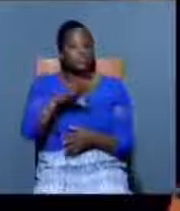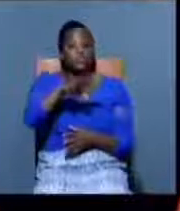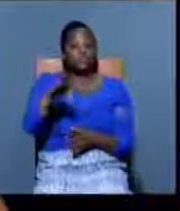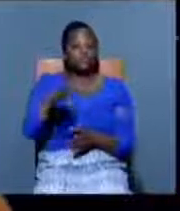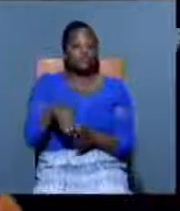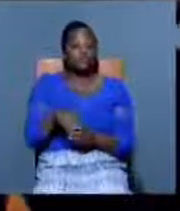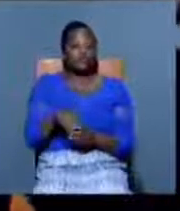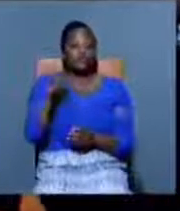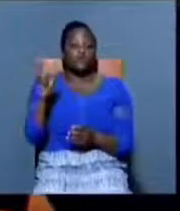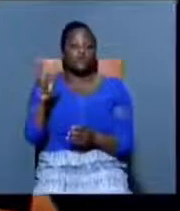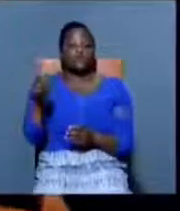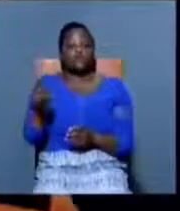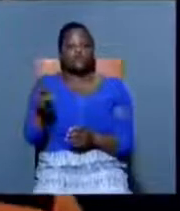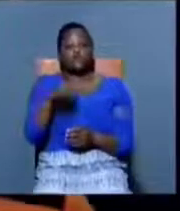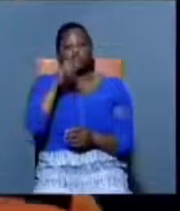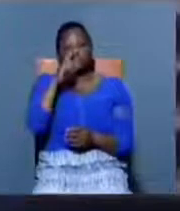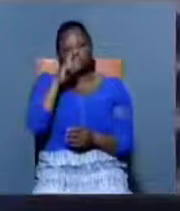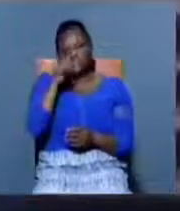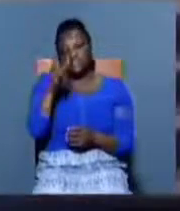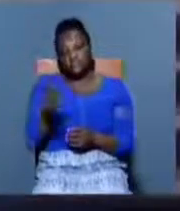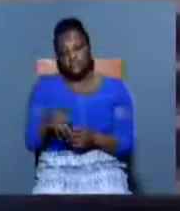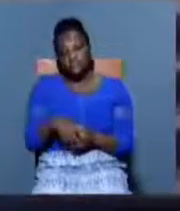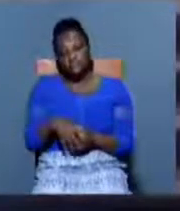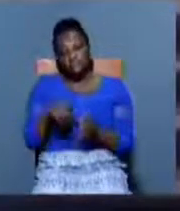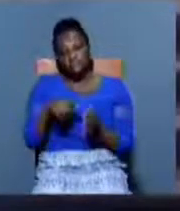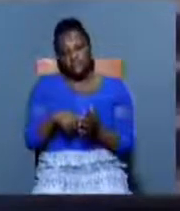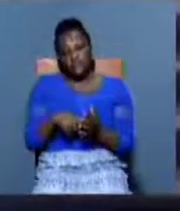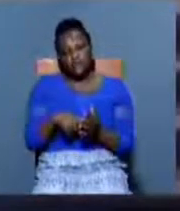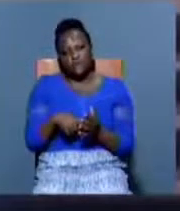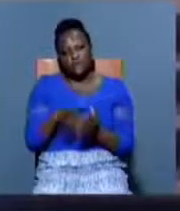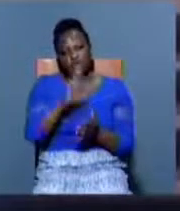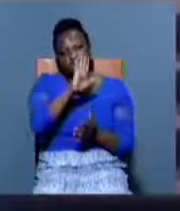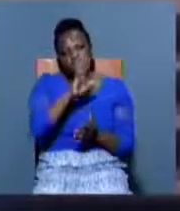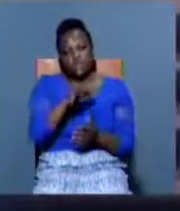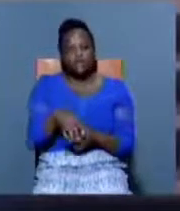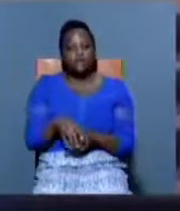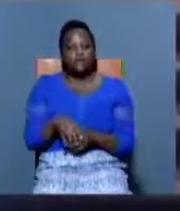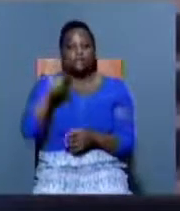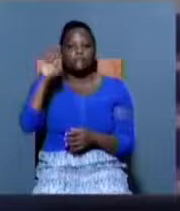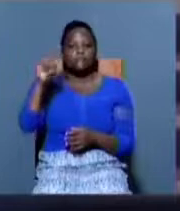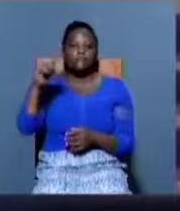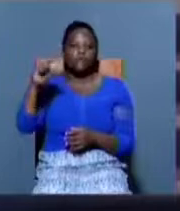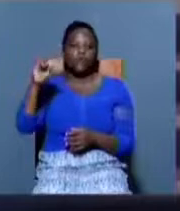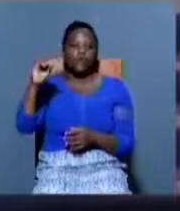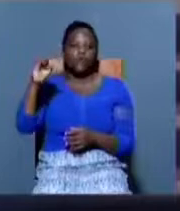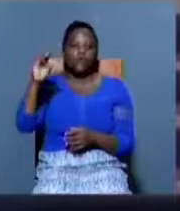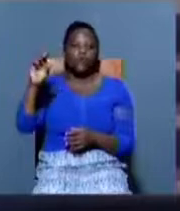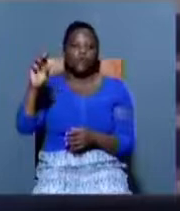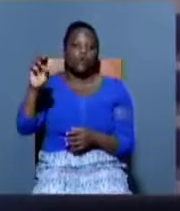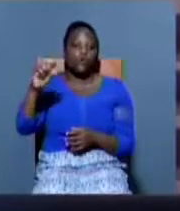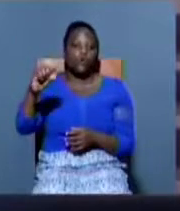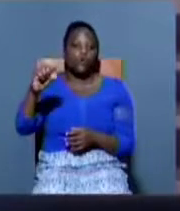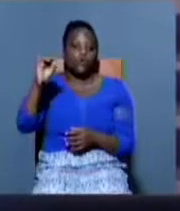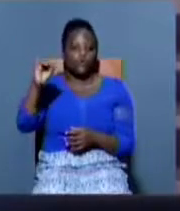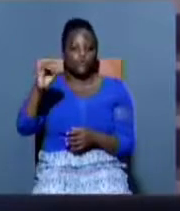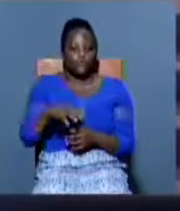wana sifa hiyo. Mfano, mimi ni Mgogo. Kwa hiyo inaaminika